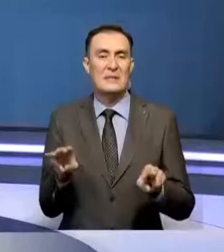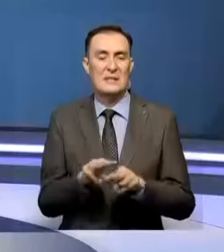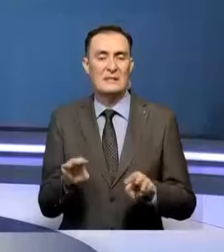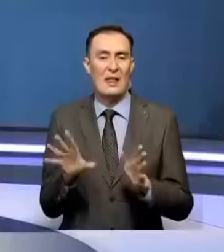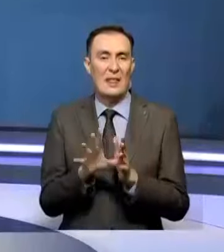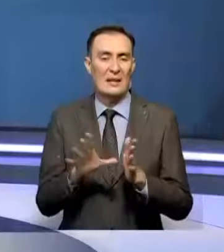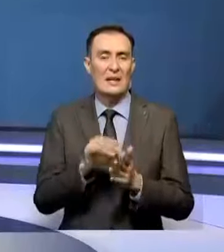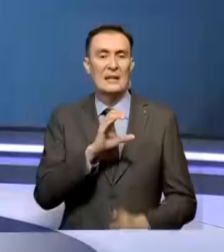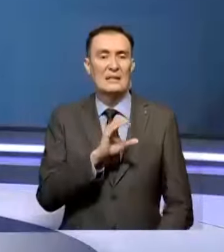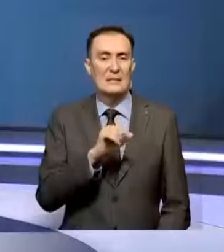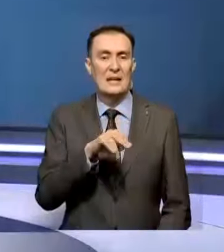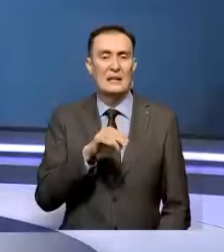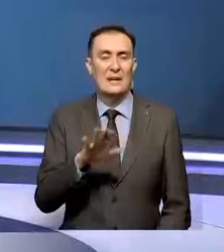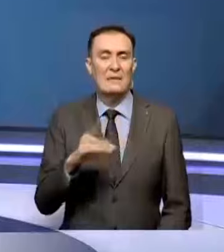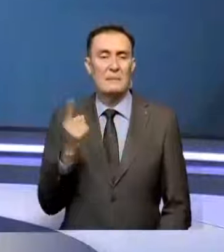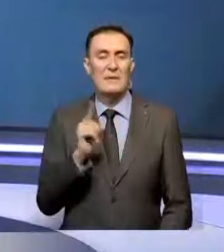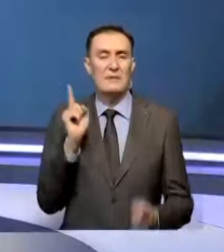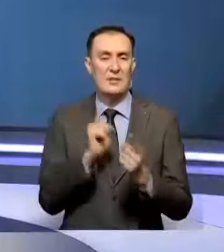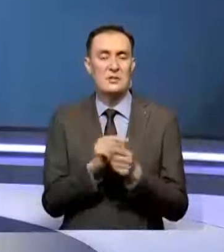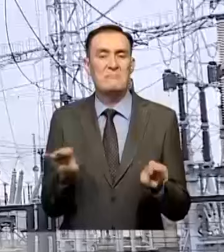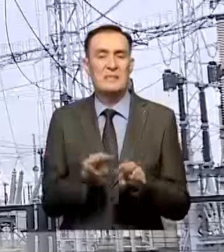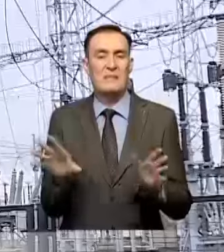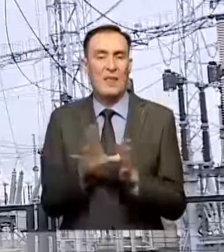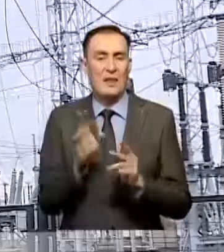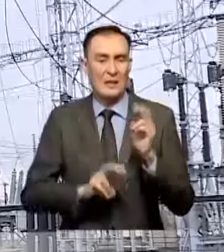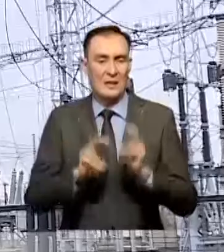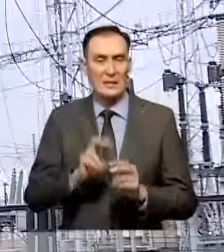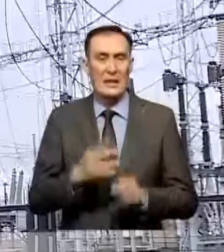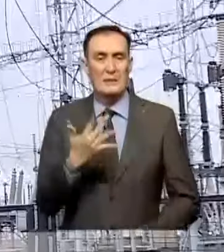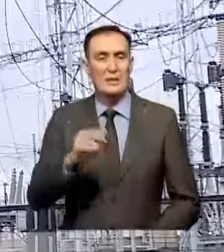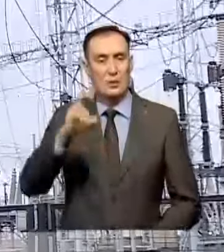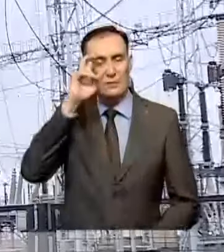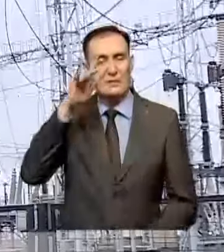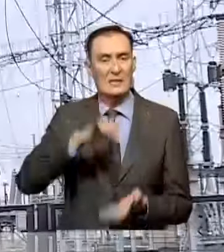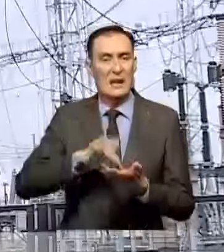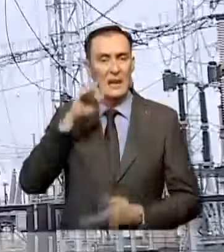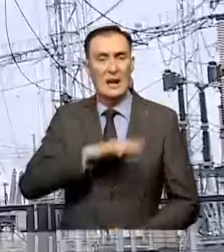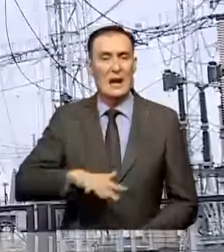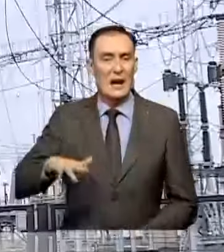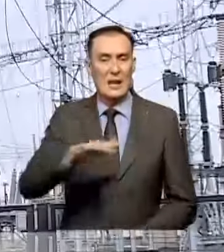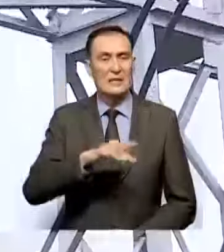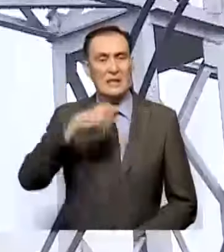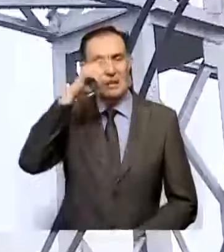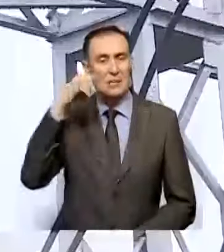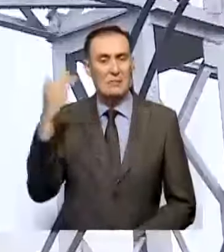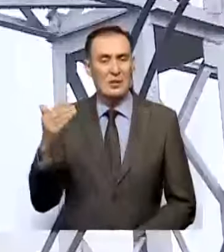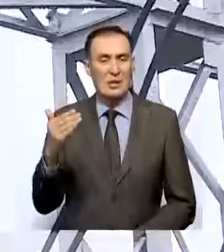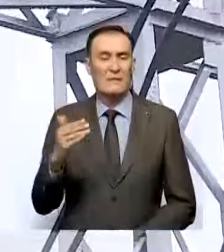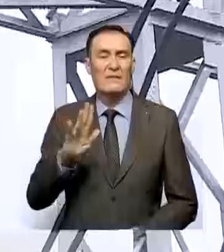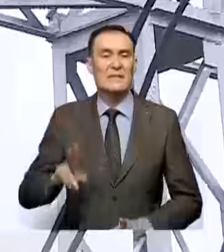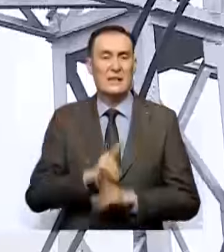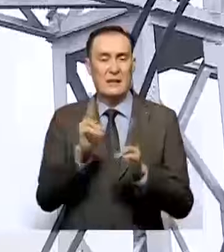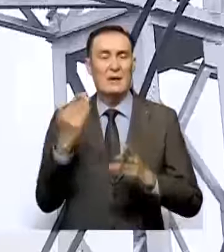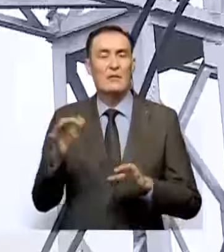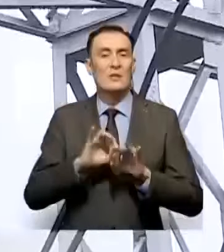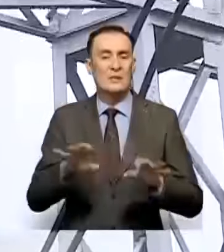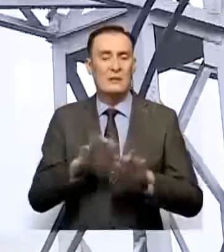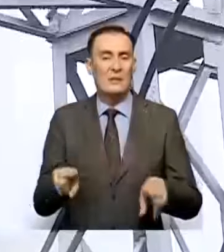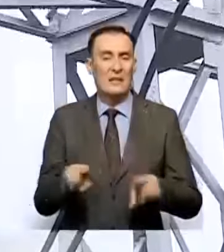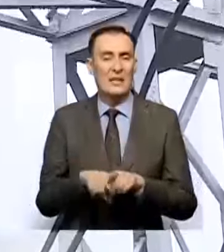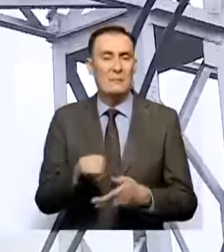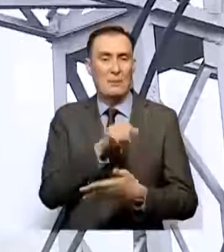Адам Садкалиев на первой встрече министров энергетики 5 стран Центральноазиатского региона и Азербайджанской республики в Астане. По его словам,